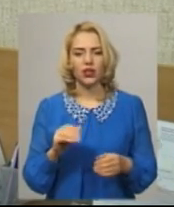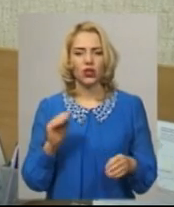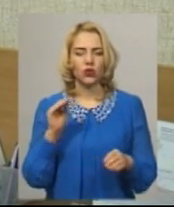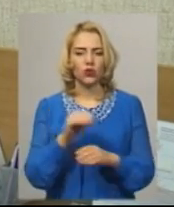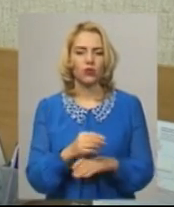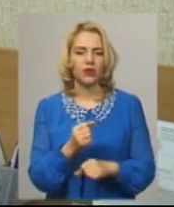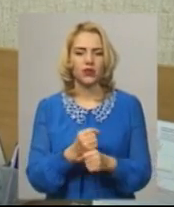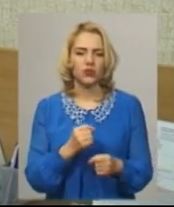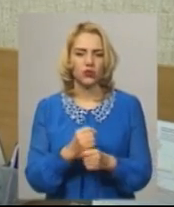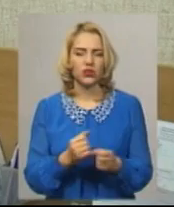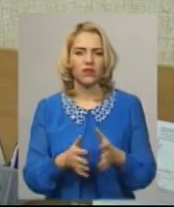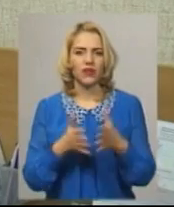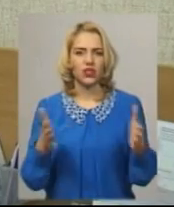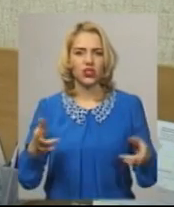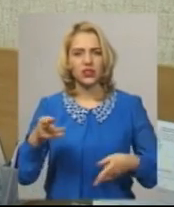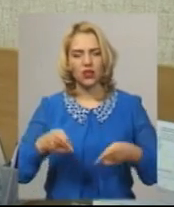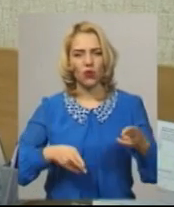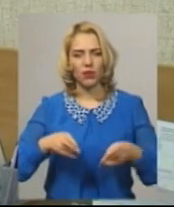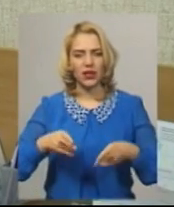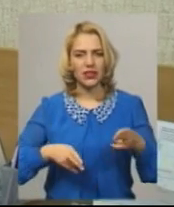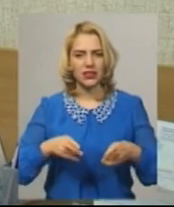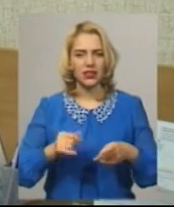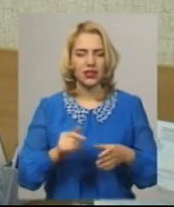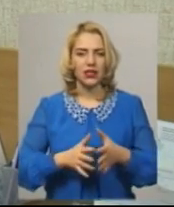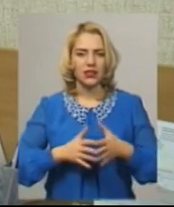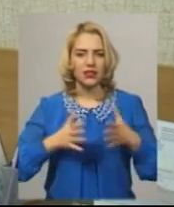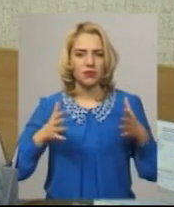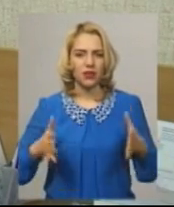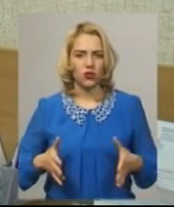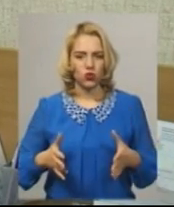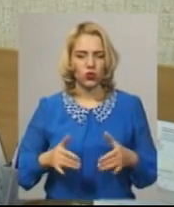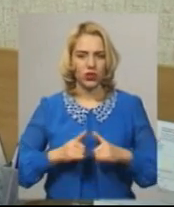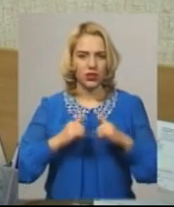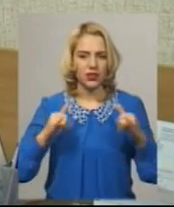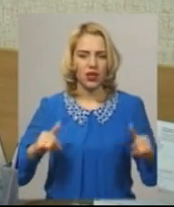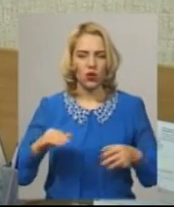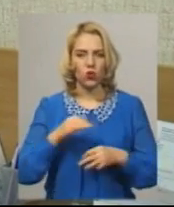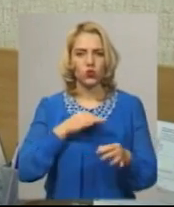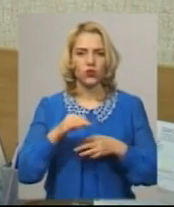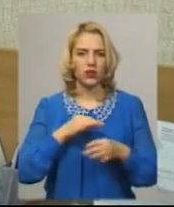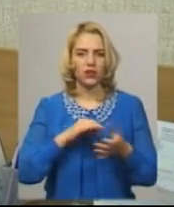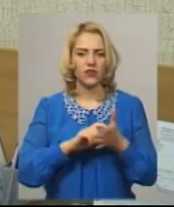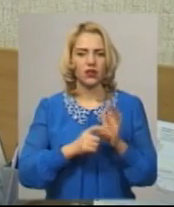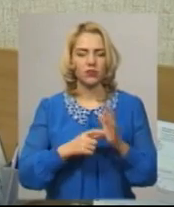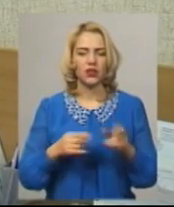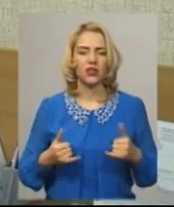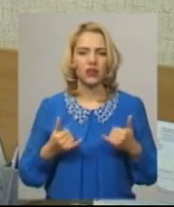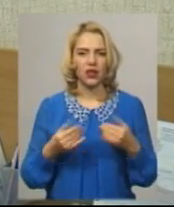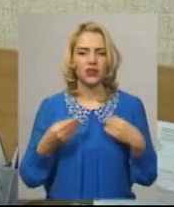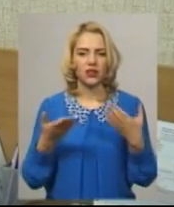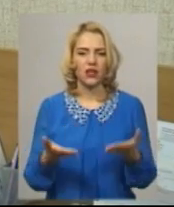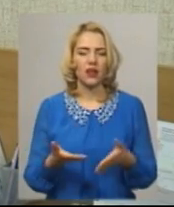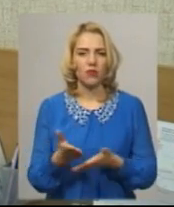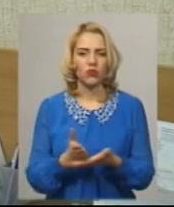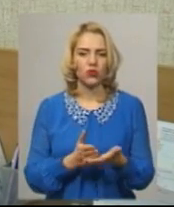допрацьовуються величезні операційні, збільшуються консультативні кабінети для